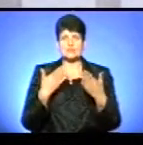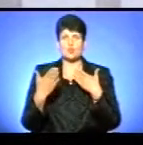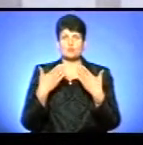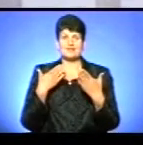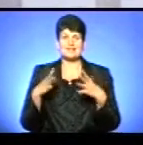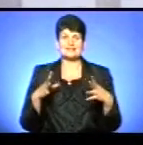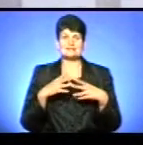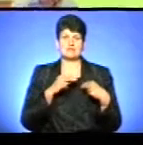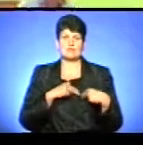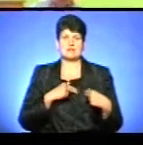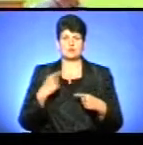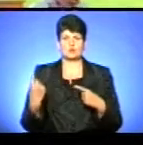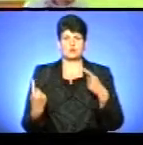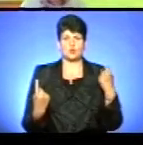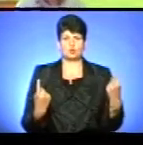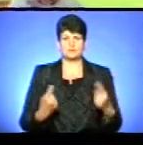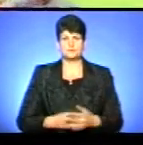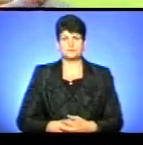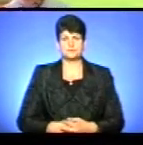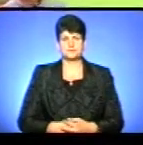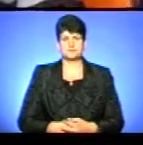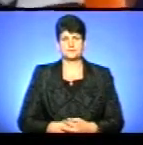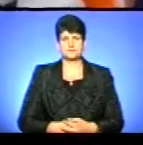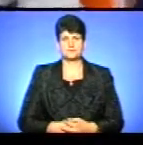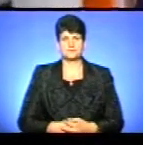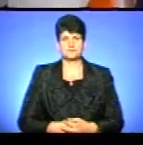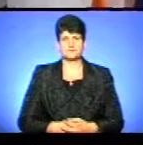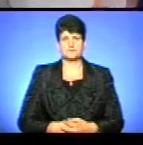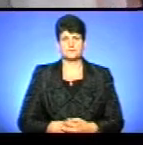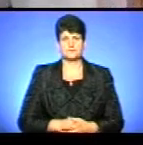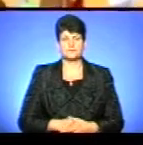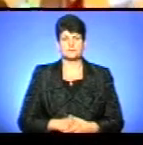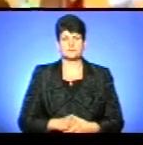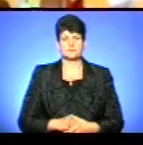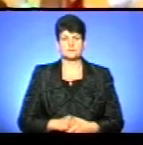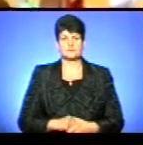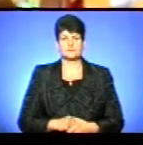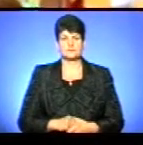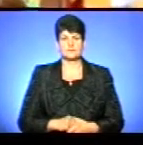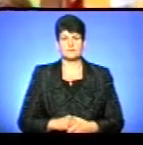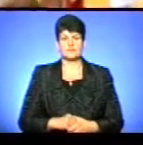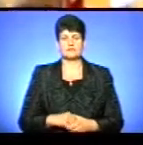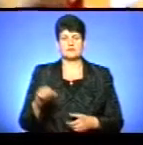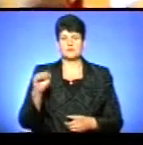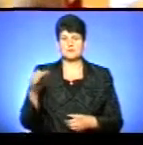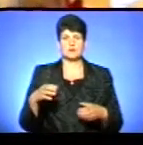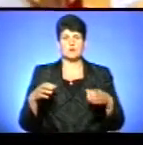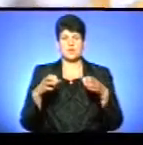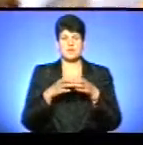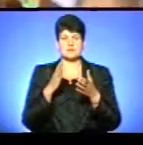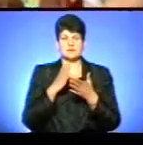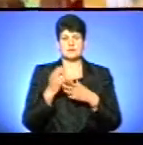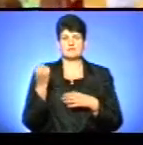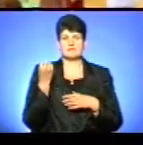співпраця один з одного. Теребулянській громаді є